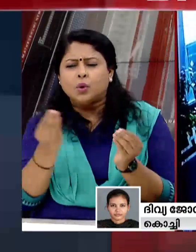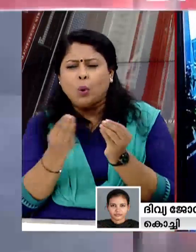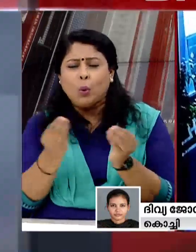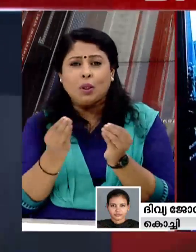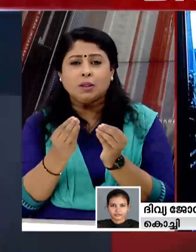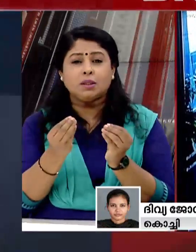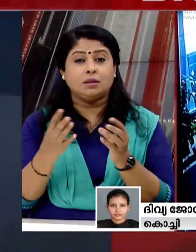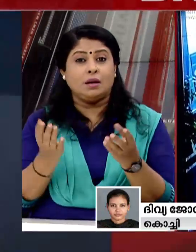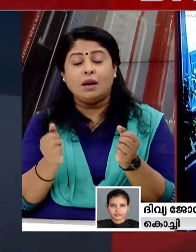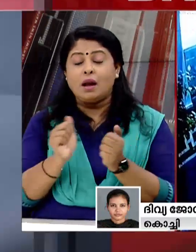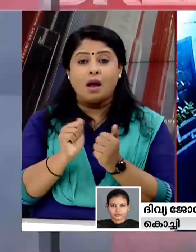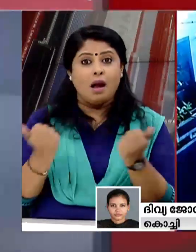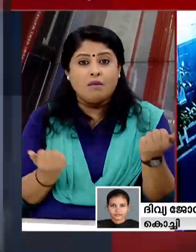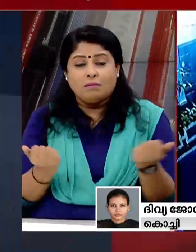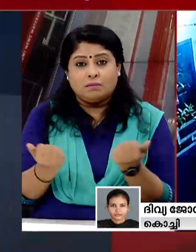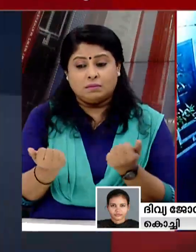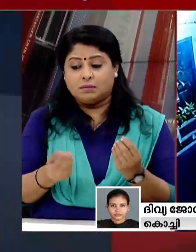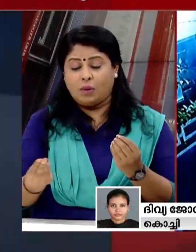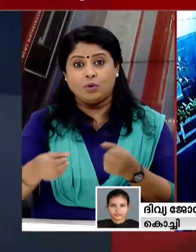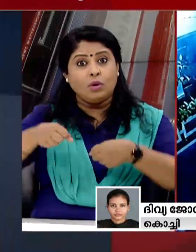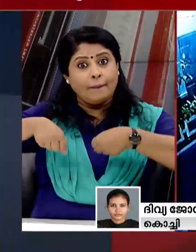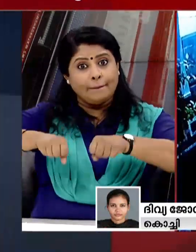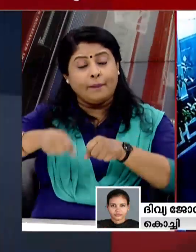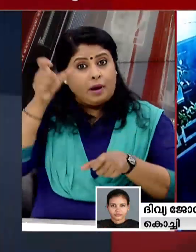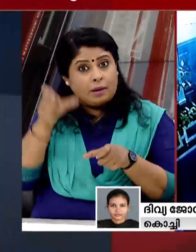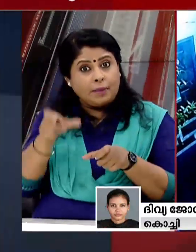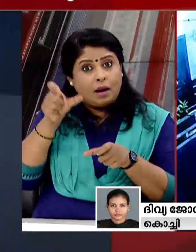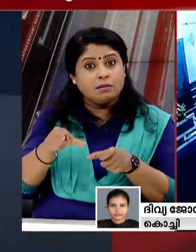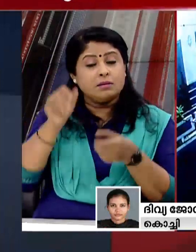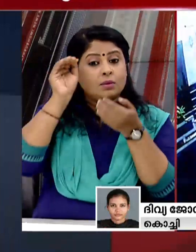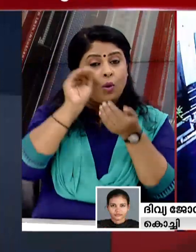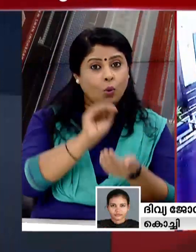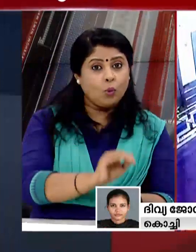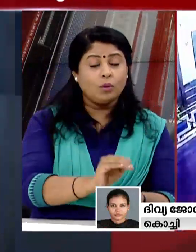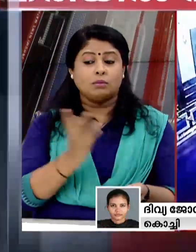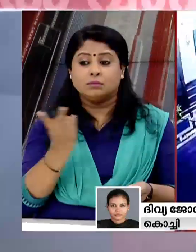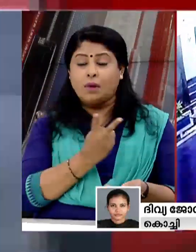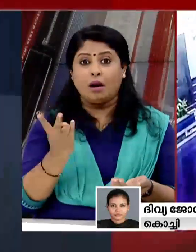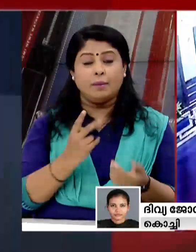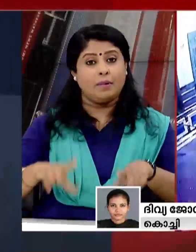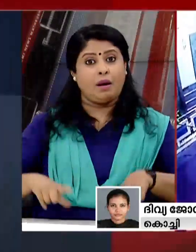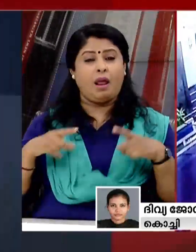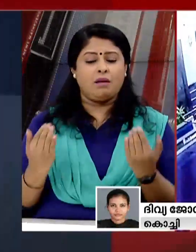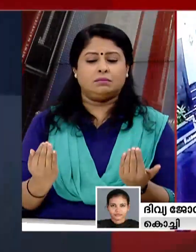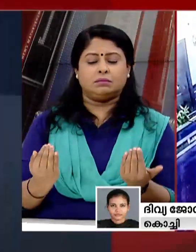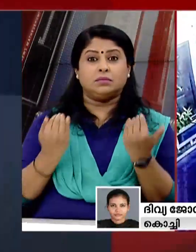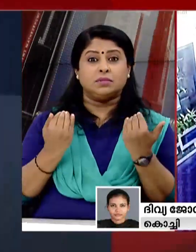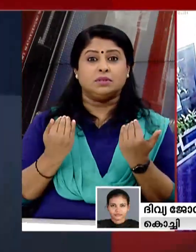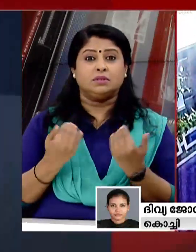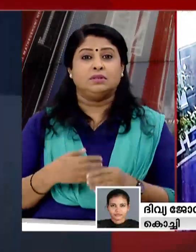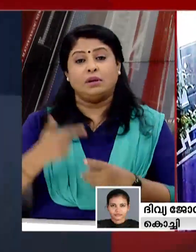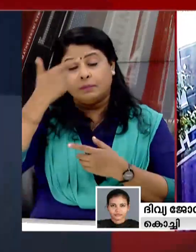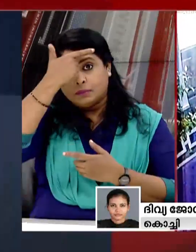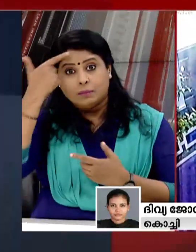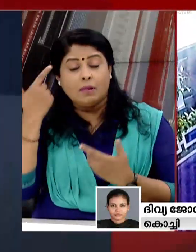ആ വാഹനത്തിന് സമീപത്തുണ്ടായിരുന്ന ബൈക്ക് യാത്രികരും അതുപോലെ തന്നെ ആ വീടിനോട് ചേർന്ന് നിന്ന് കുട്ടിയും രക്ഷപ്പെട്ടത്. നിലവിൽ ഈ